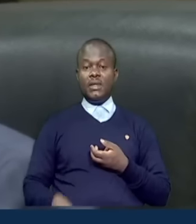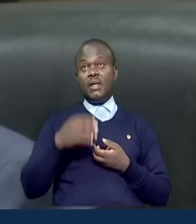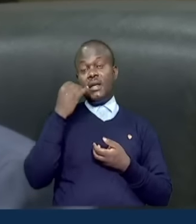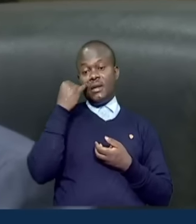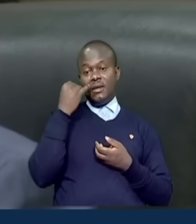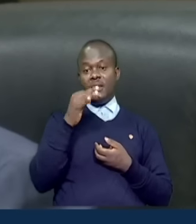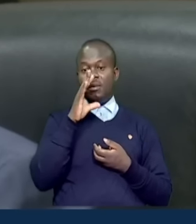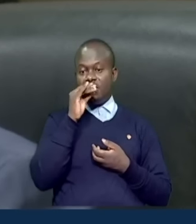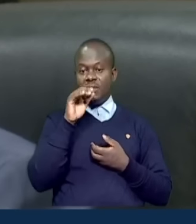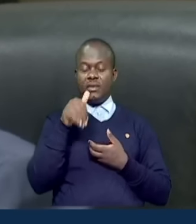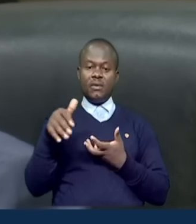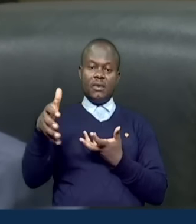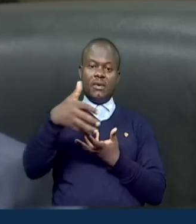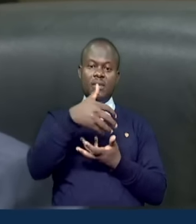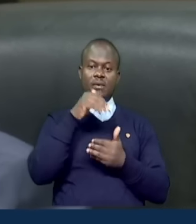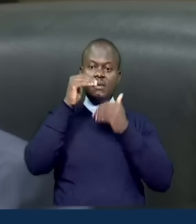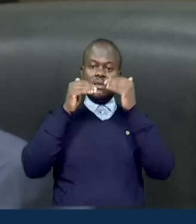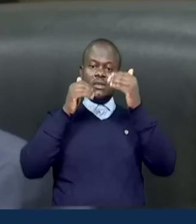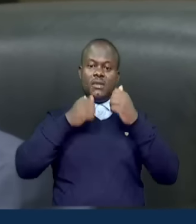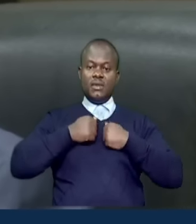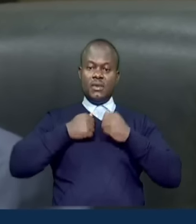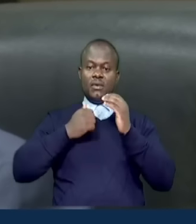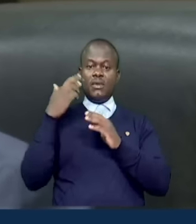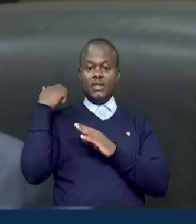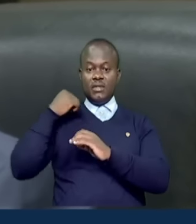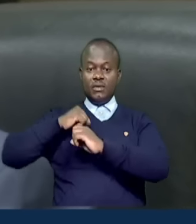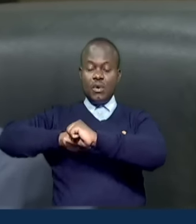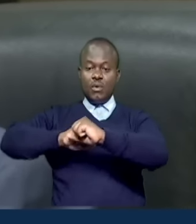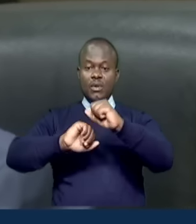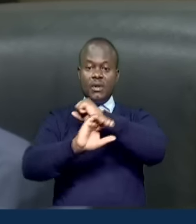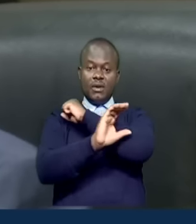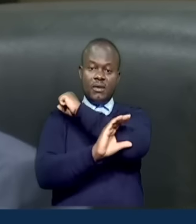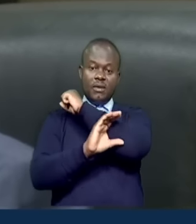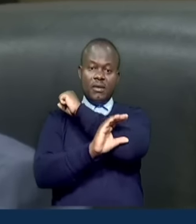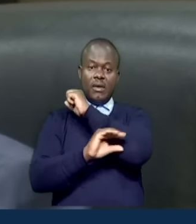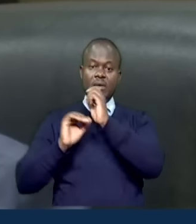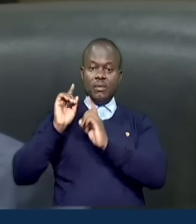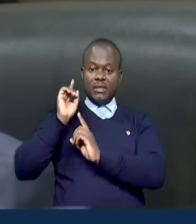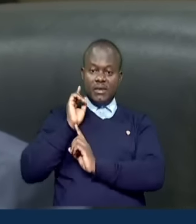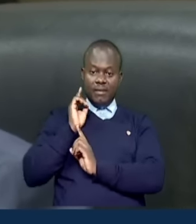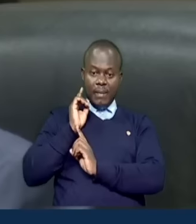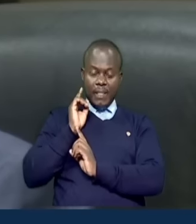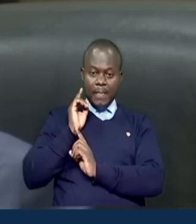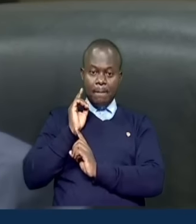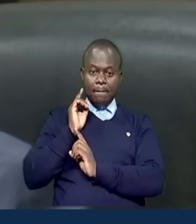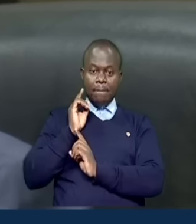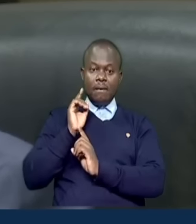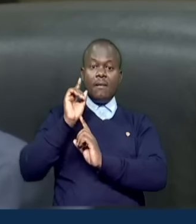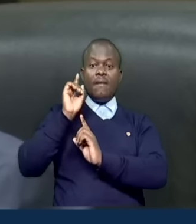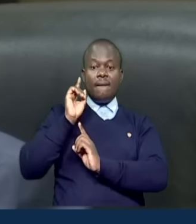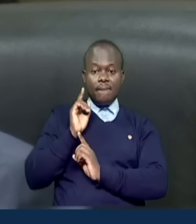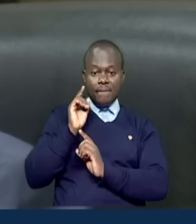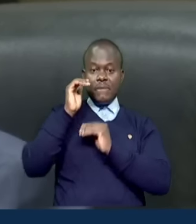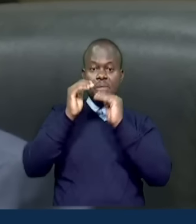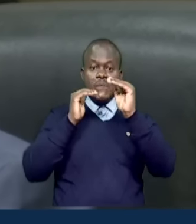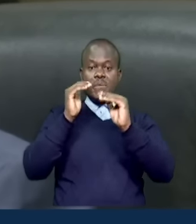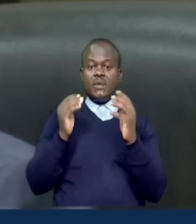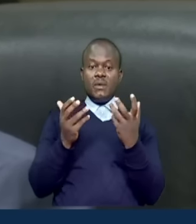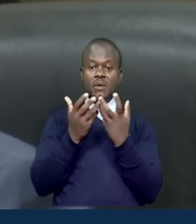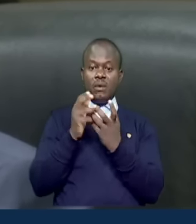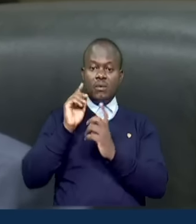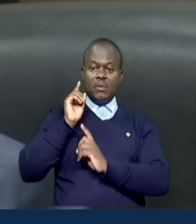ngo ihahiro ry'inzego z'u Rwanda zishinzwe kurinda igihugu n'umutekano. So umutekano rero inzego zihura ku mutekano